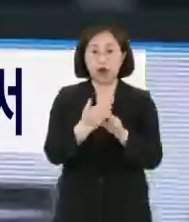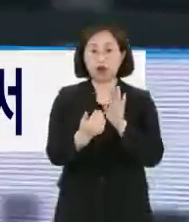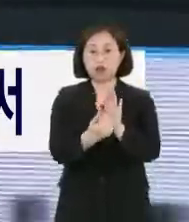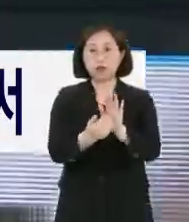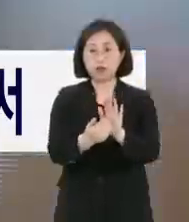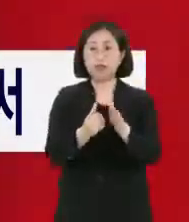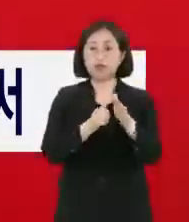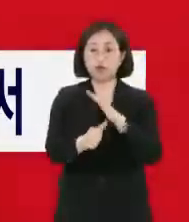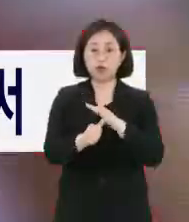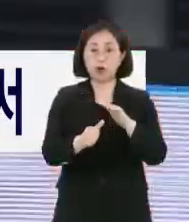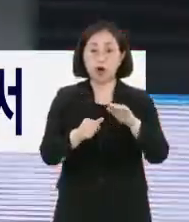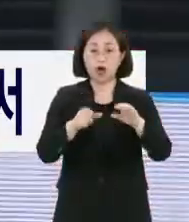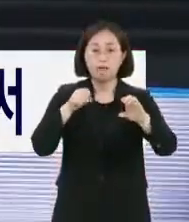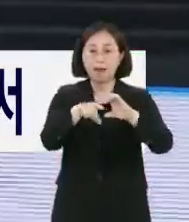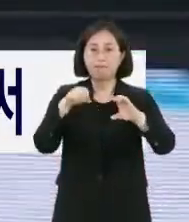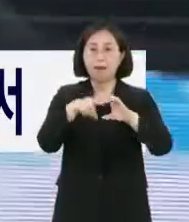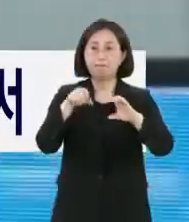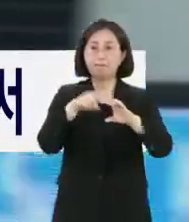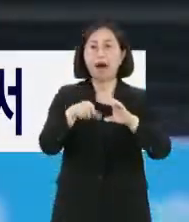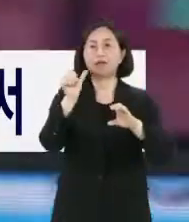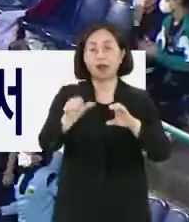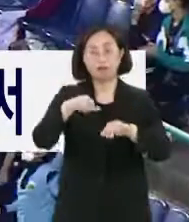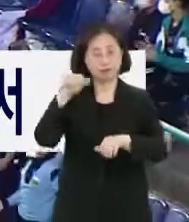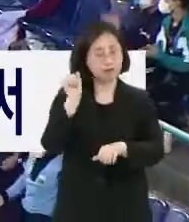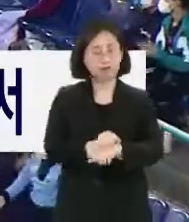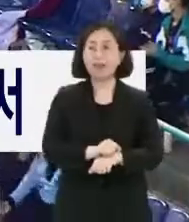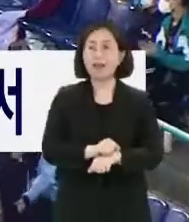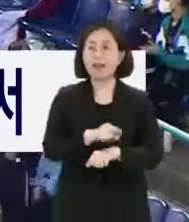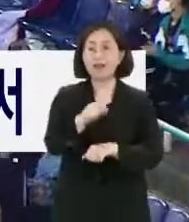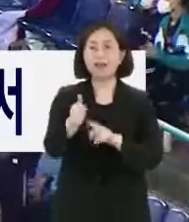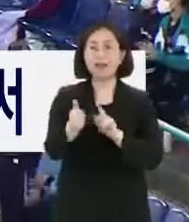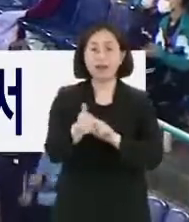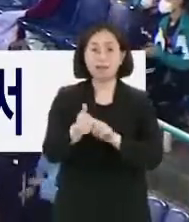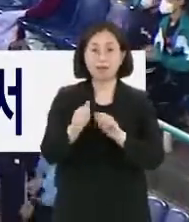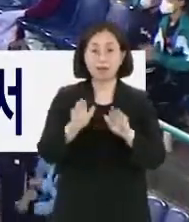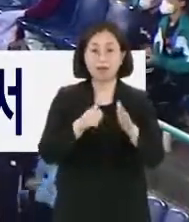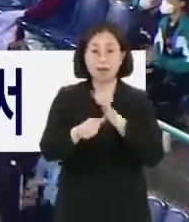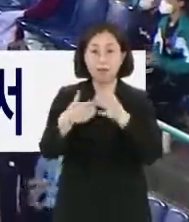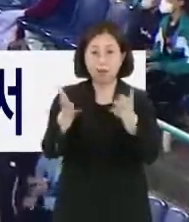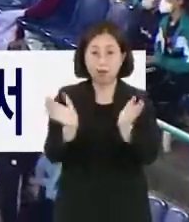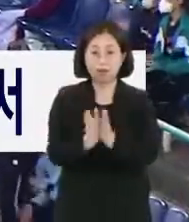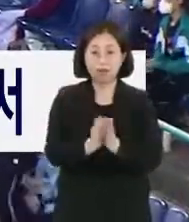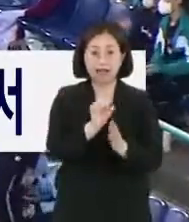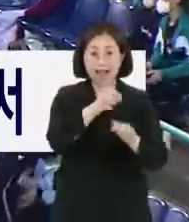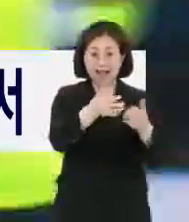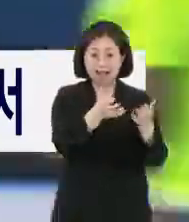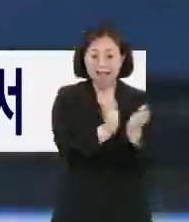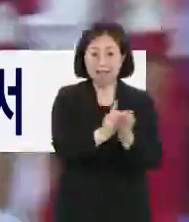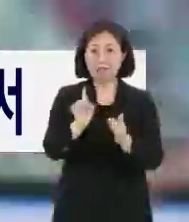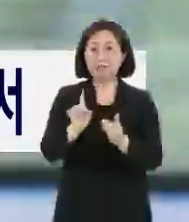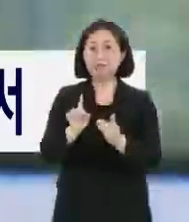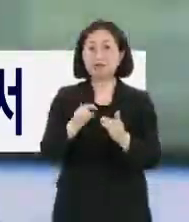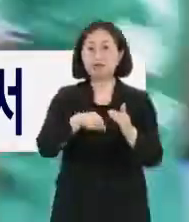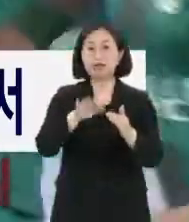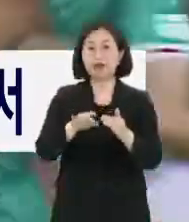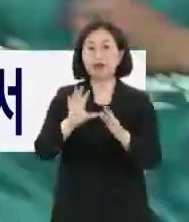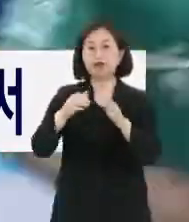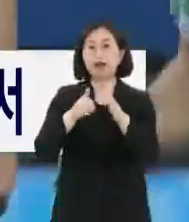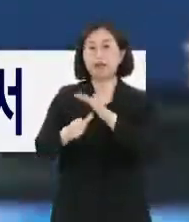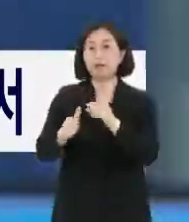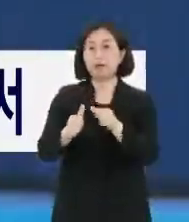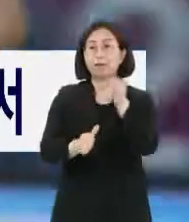출전하면서 5골을 몰아쳐 골 넣는 수비수로 알려진 조유민은 이번 대표팀에서 유일하게 K리그2 소속 선수가